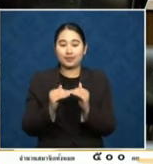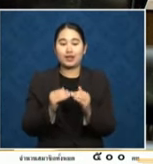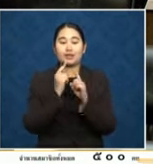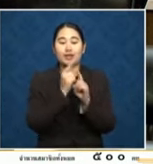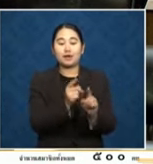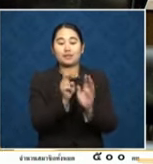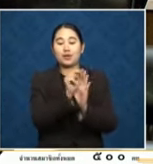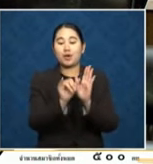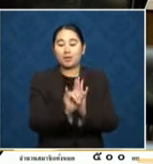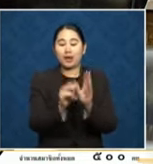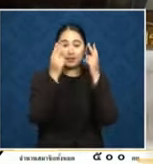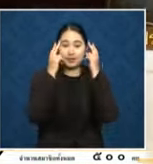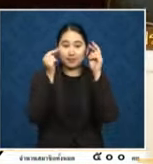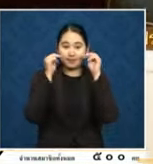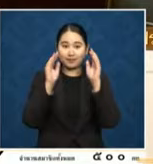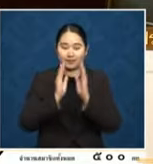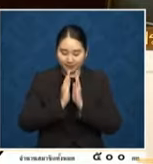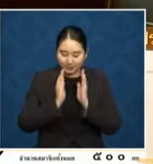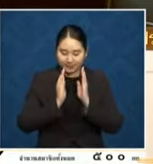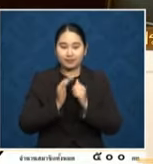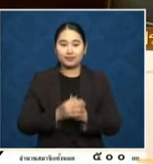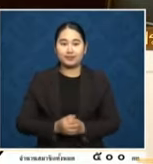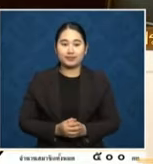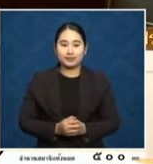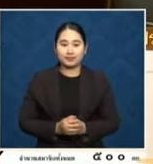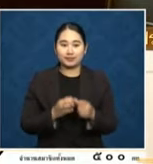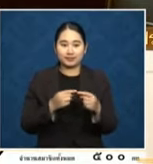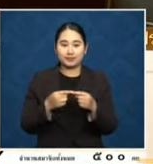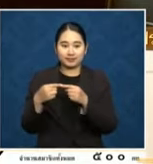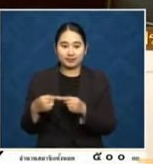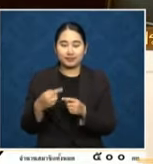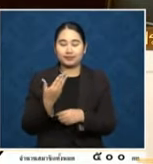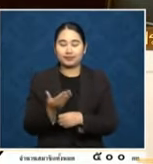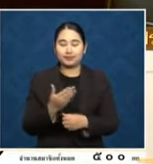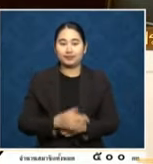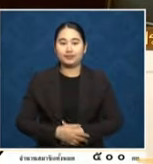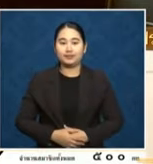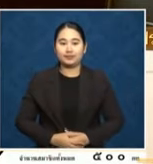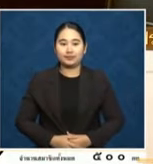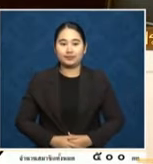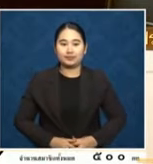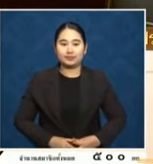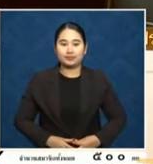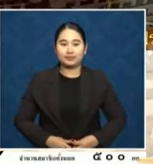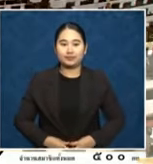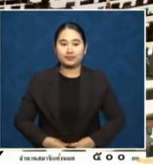ยค่ะขอบคุณค่ะท่านประธาน ขอบคุณครับขอเชิญท่านณรินทร์คลังผาครับ